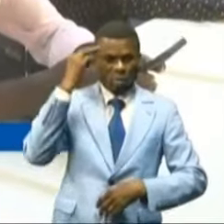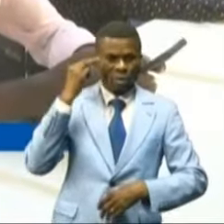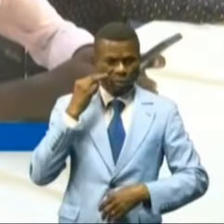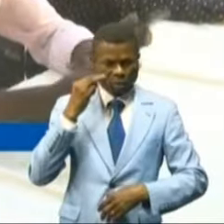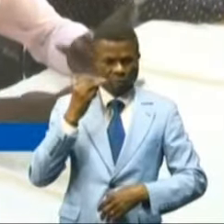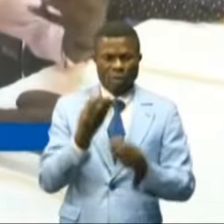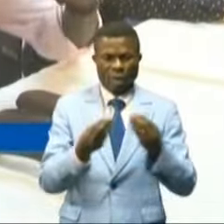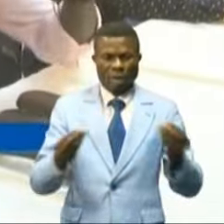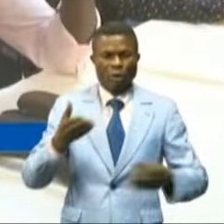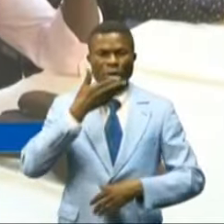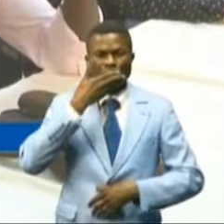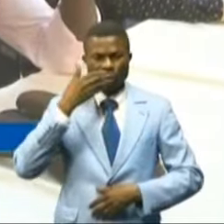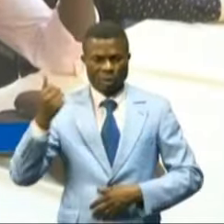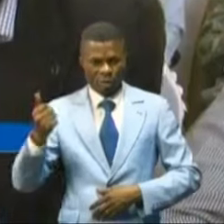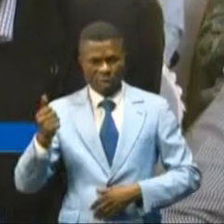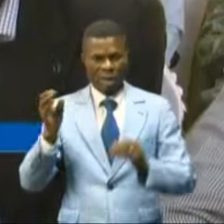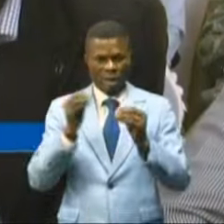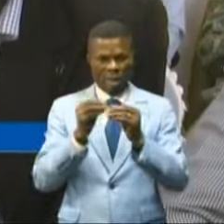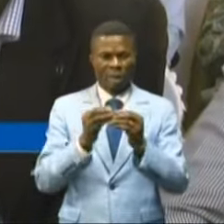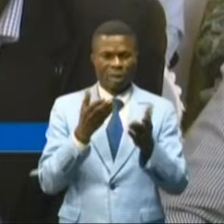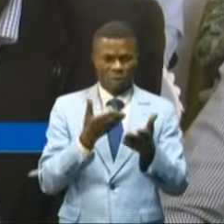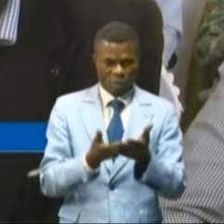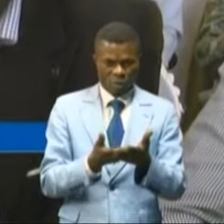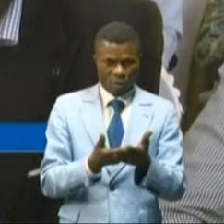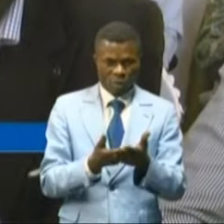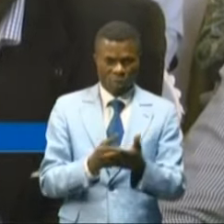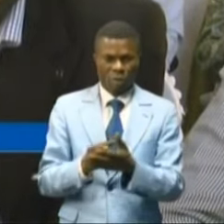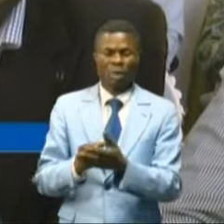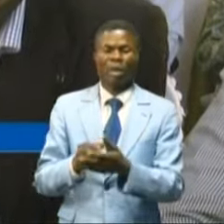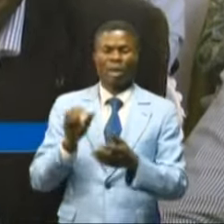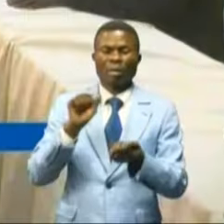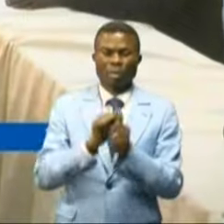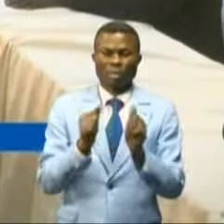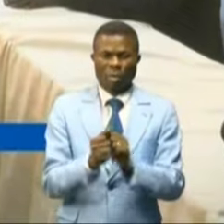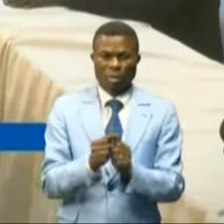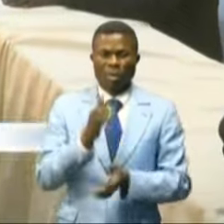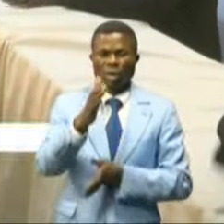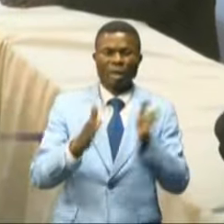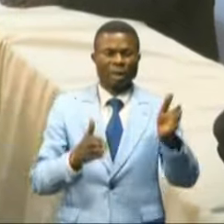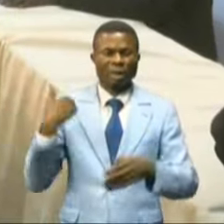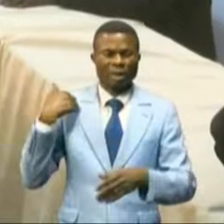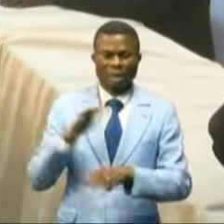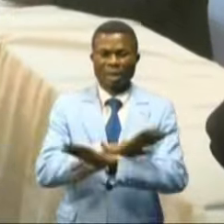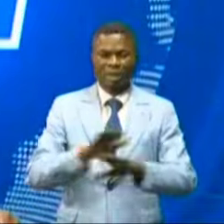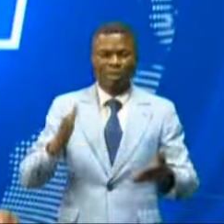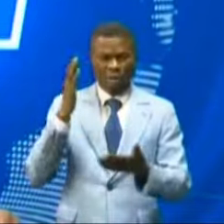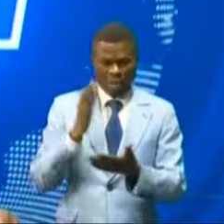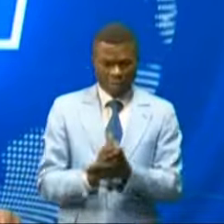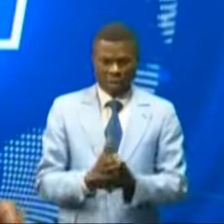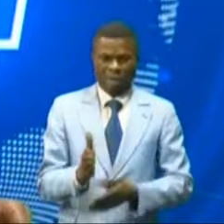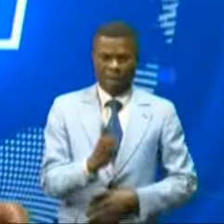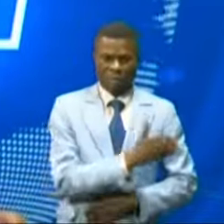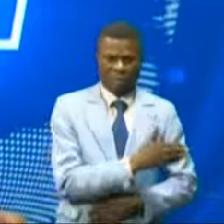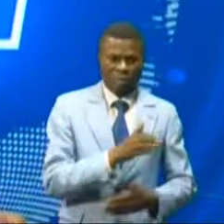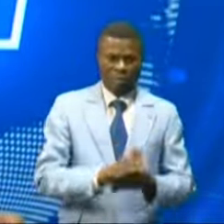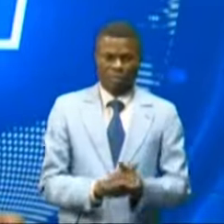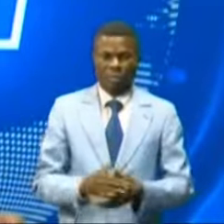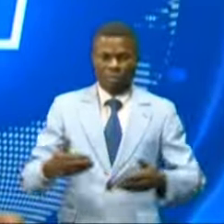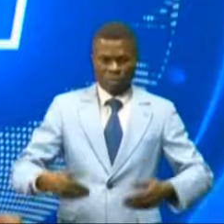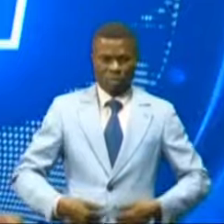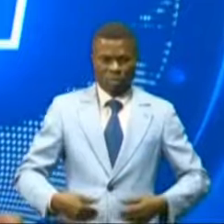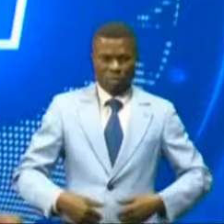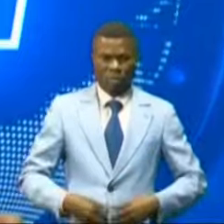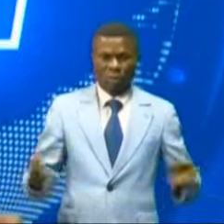résultats escomptés dans cette lutte contre la corruption et les détournements des deniers publics. La jeunesse